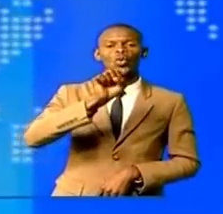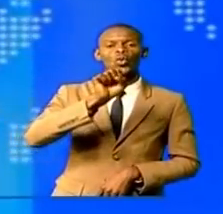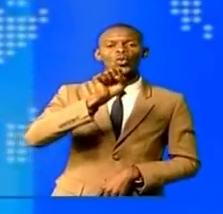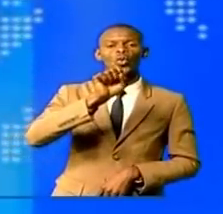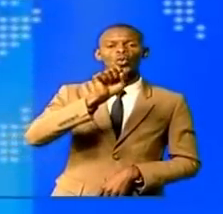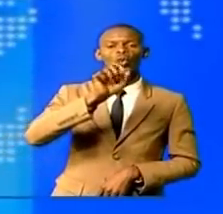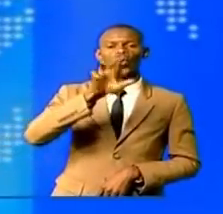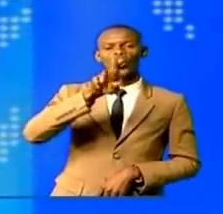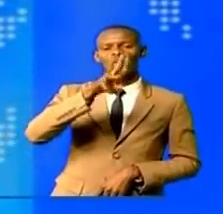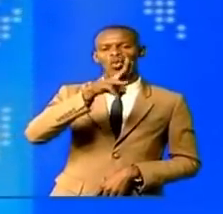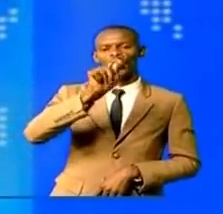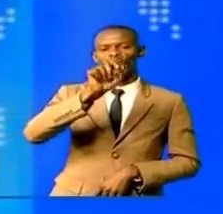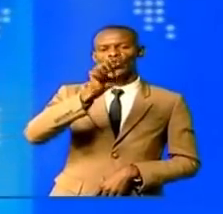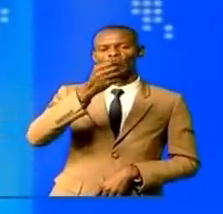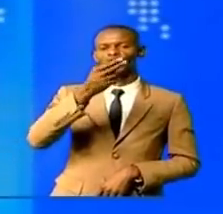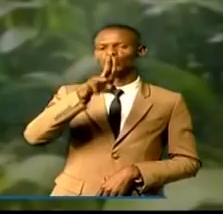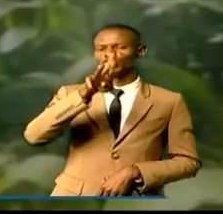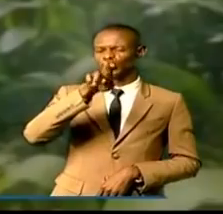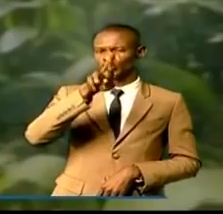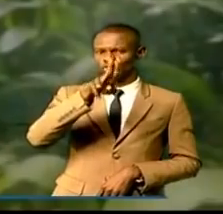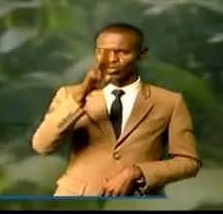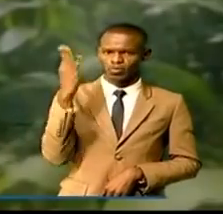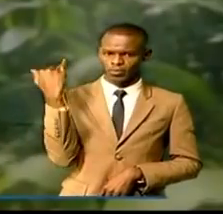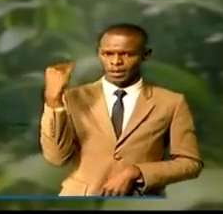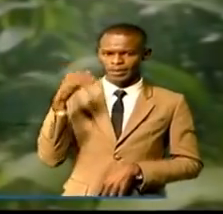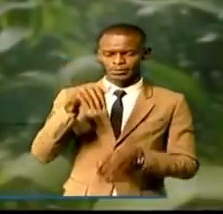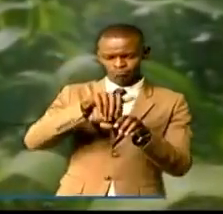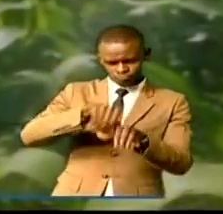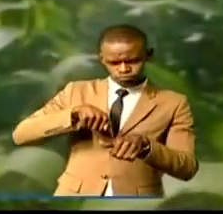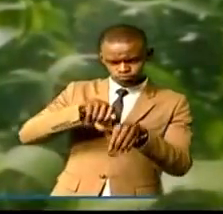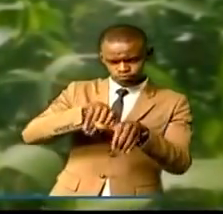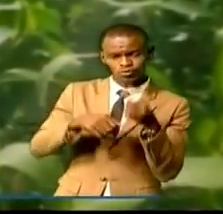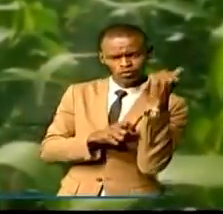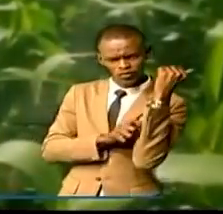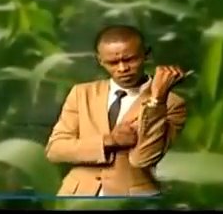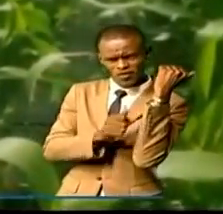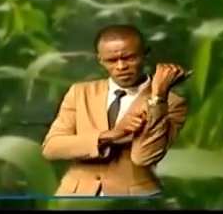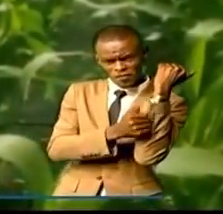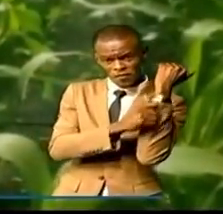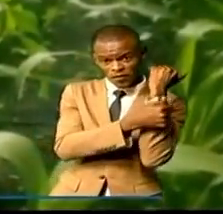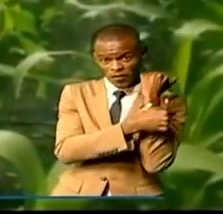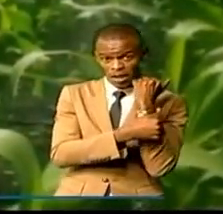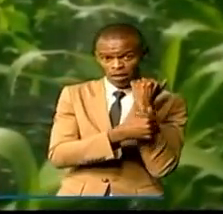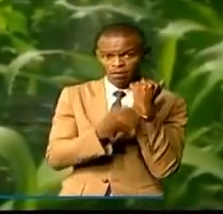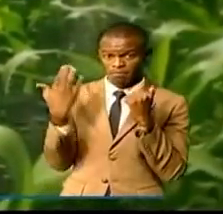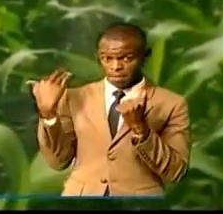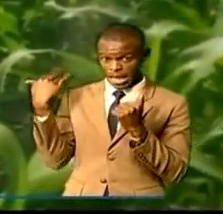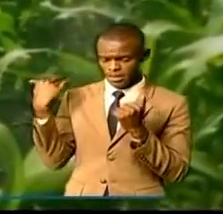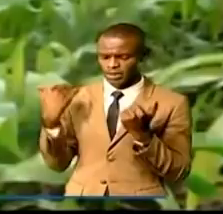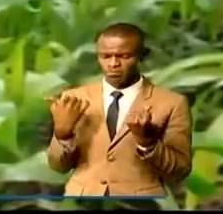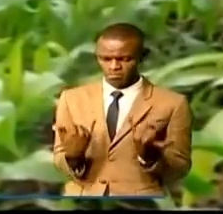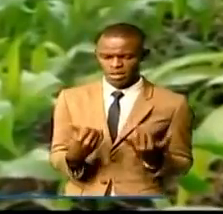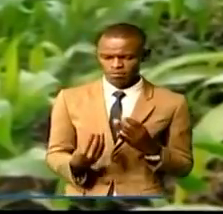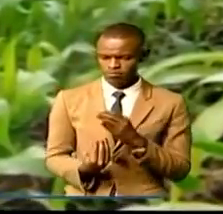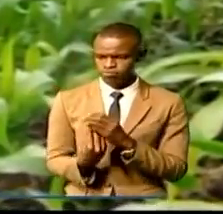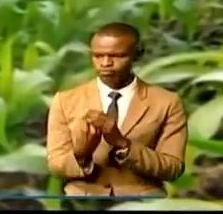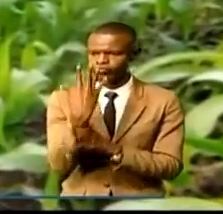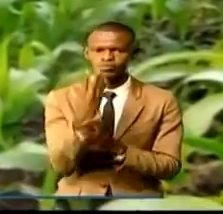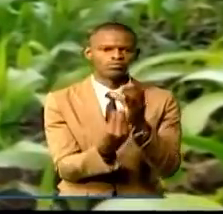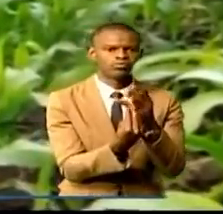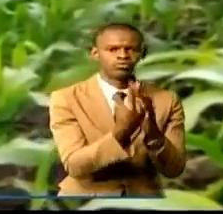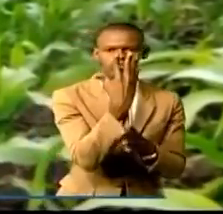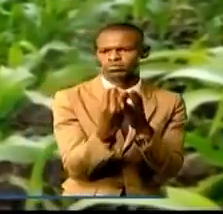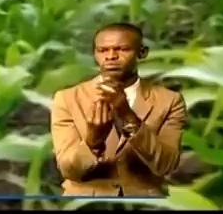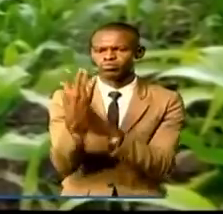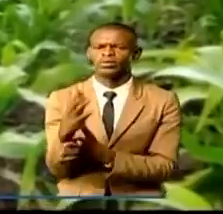récolte du maïs. Images et commentaires. Il s'agit de vastes étendues des champs, de dizaines de hectares, en territoire de Rutshuru